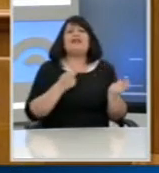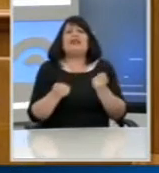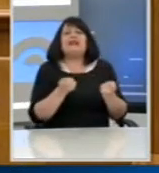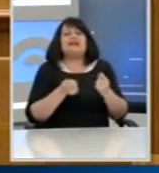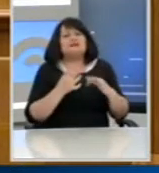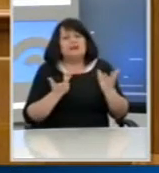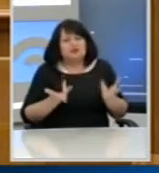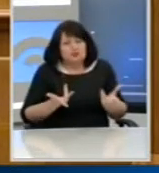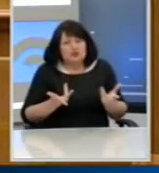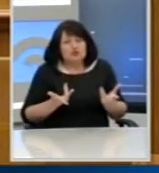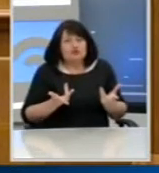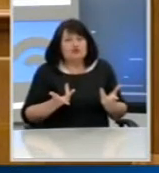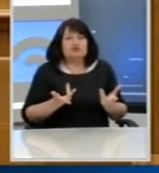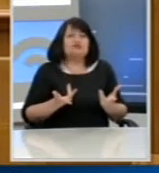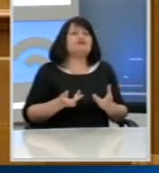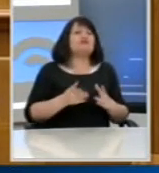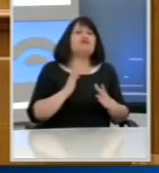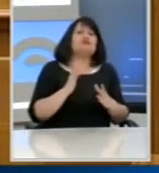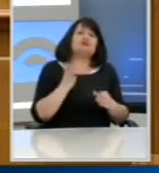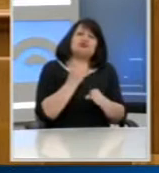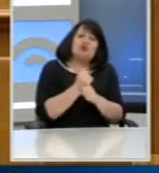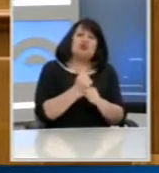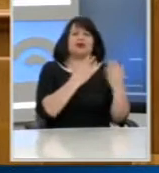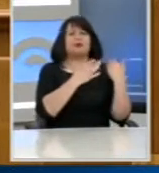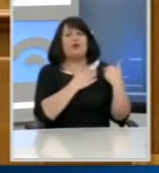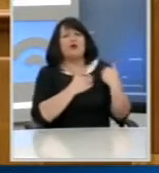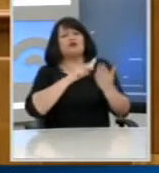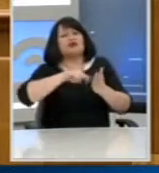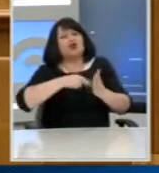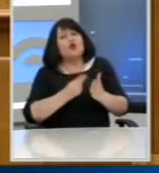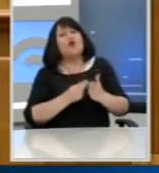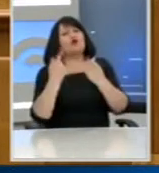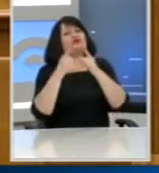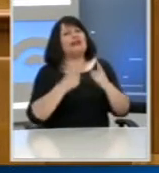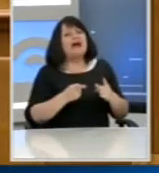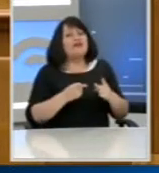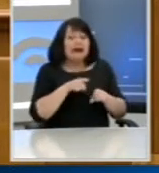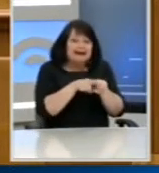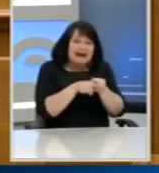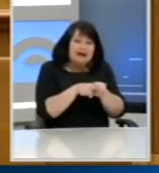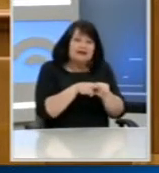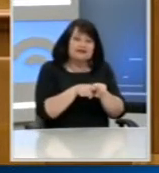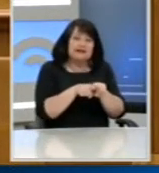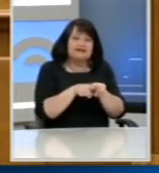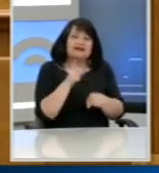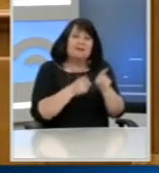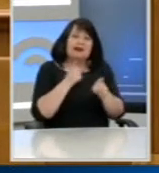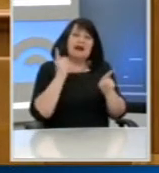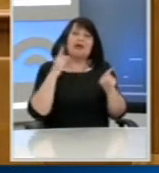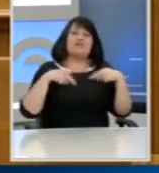συναρτάται με τις δεξιότητες, τις επιδόσεις και τις αρμοδιότητες του προσωπικού, όπως επίσης και στις ιδιαιτερότητες που συναντιούνται σε ορισμένα